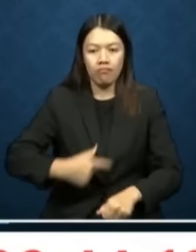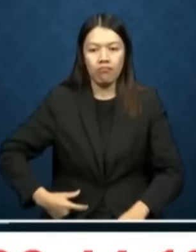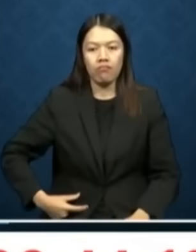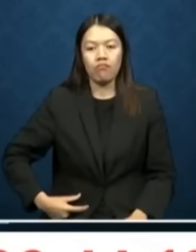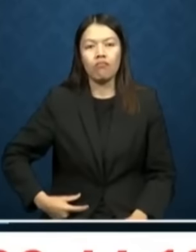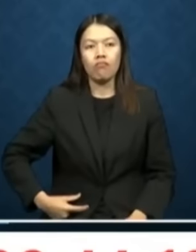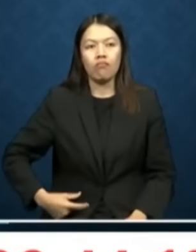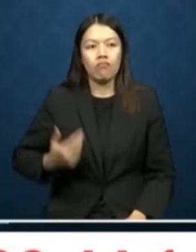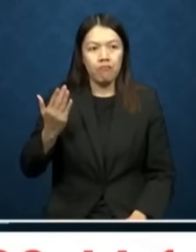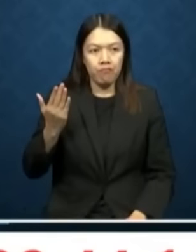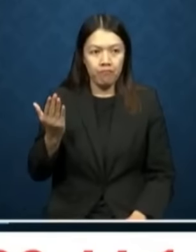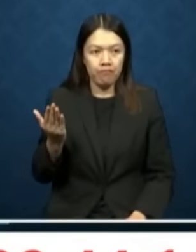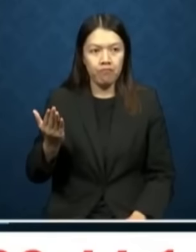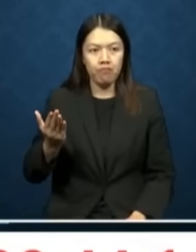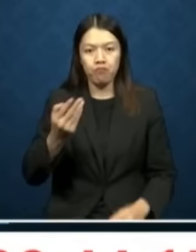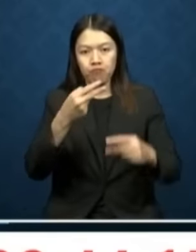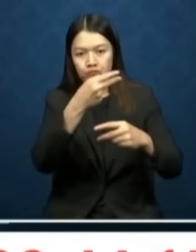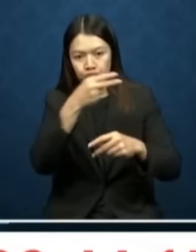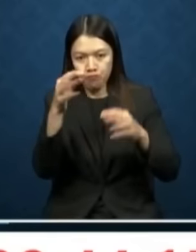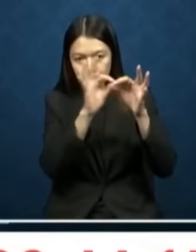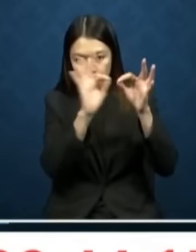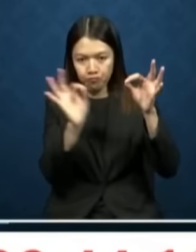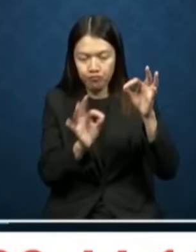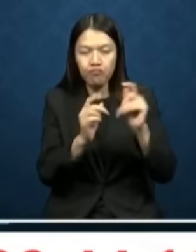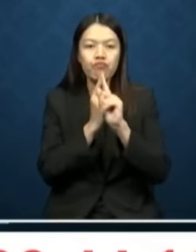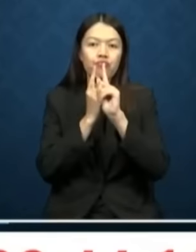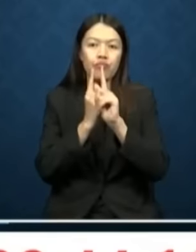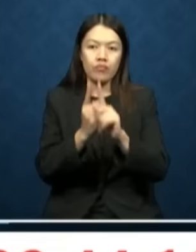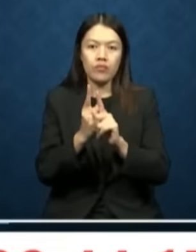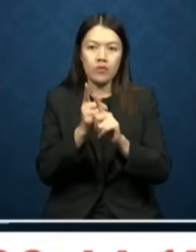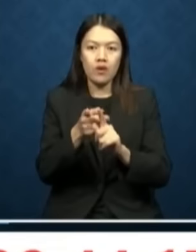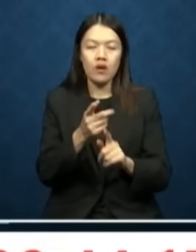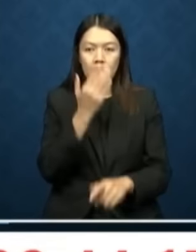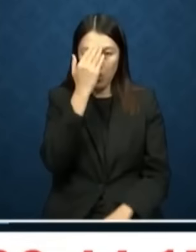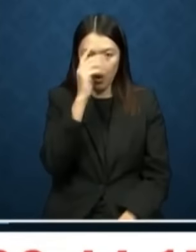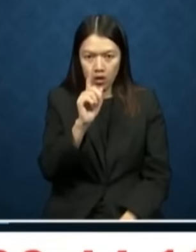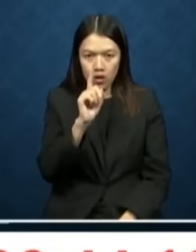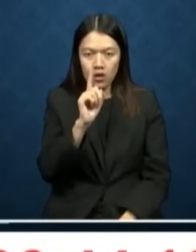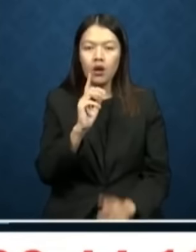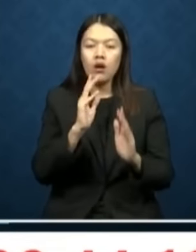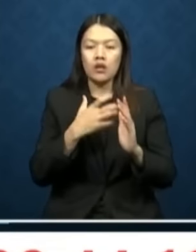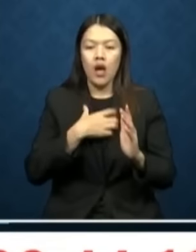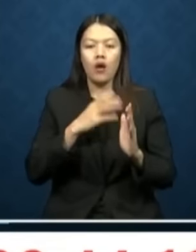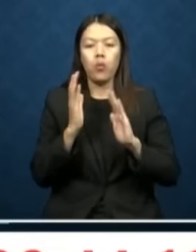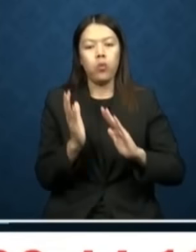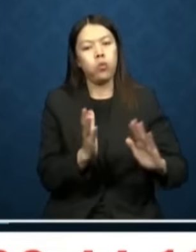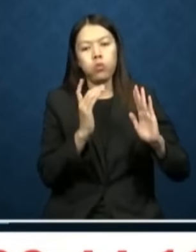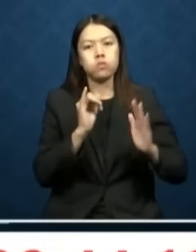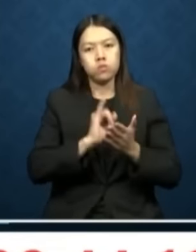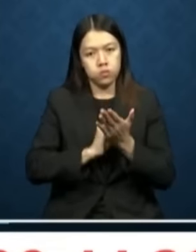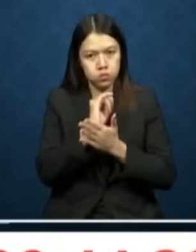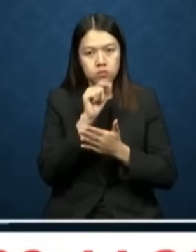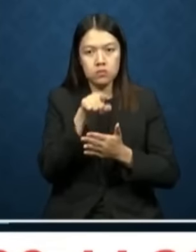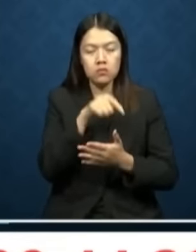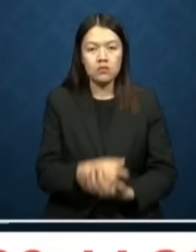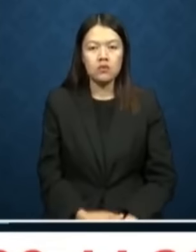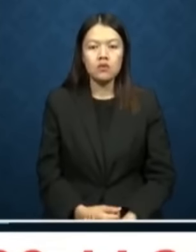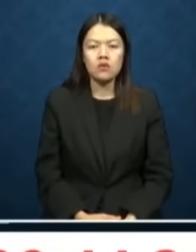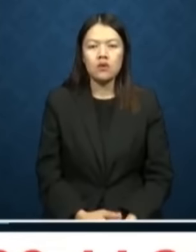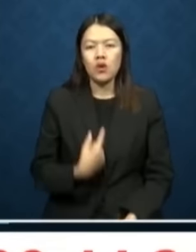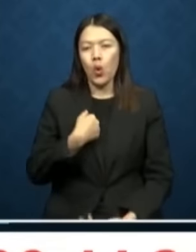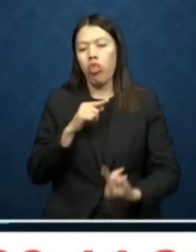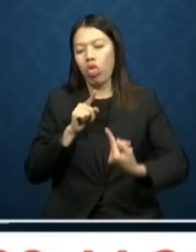ได้รับและผมดำเนินการตามนี้เพื่อให้ทุกอย่างเข้าสู่กระบวนการที่ถูกต้องแต่เมื่อมีคนไป